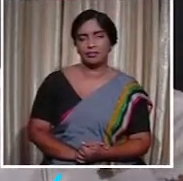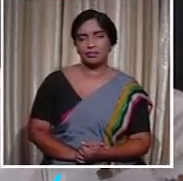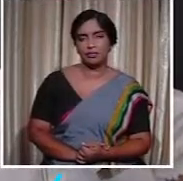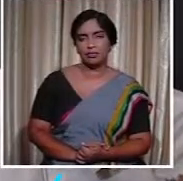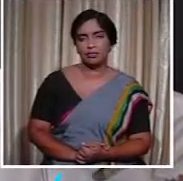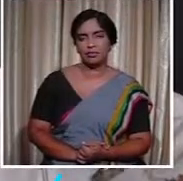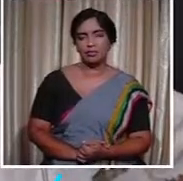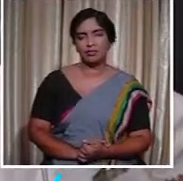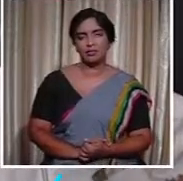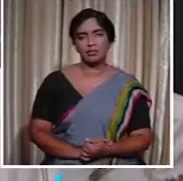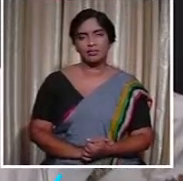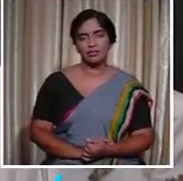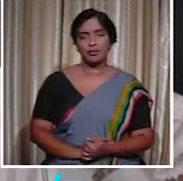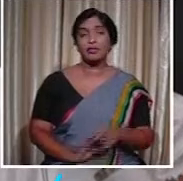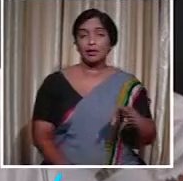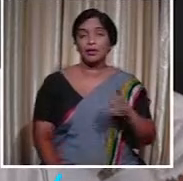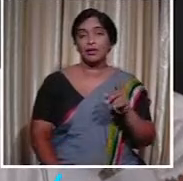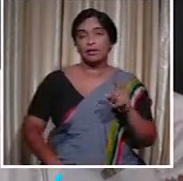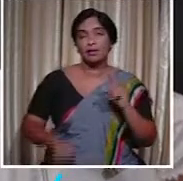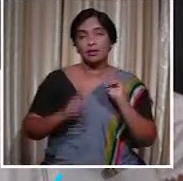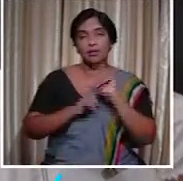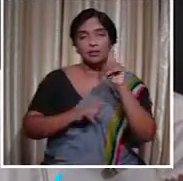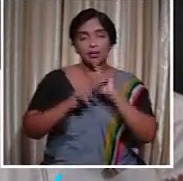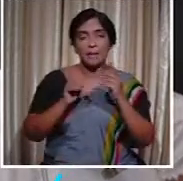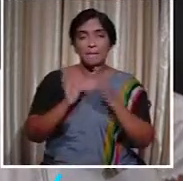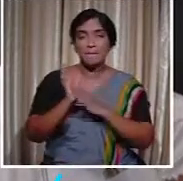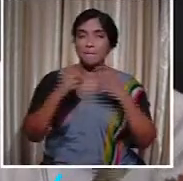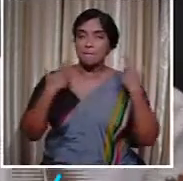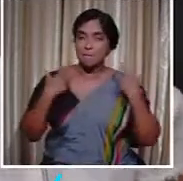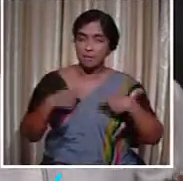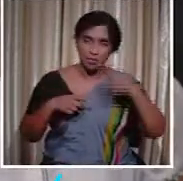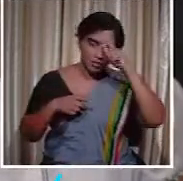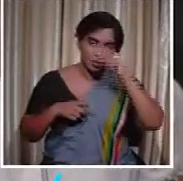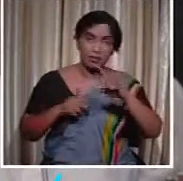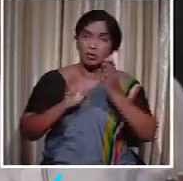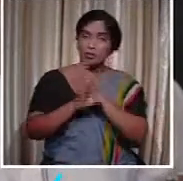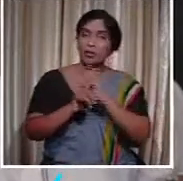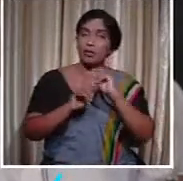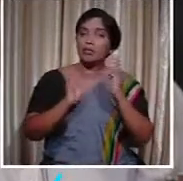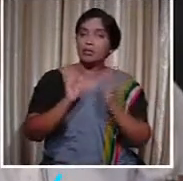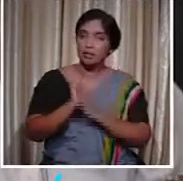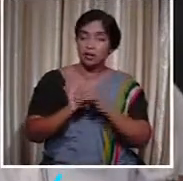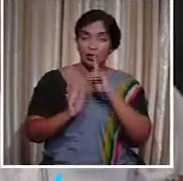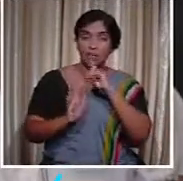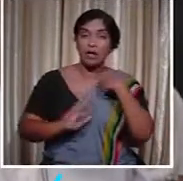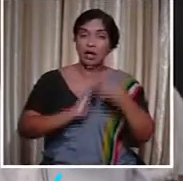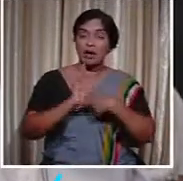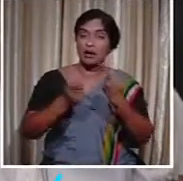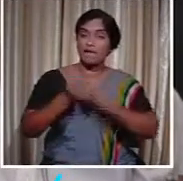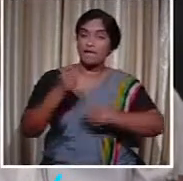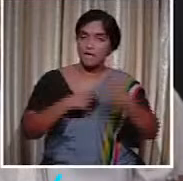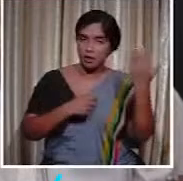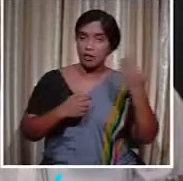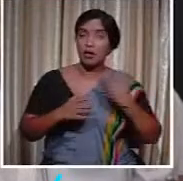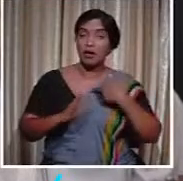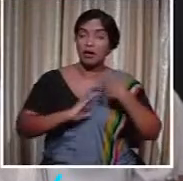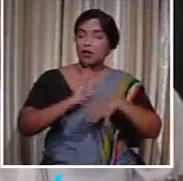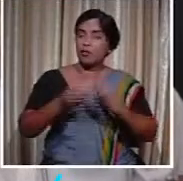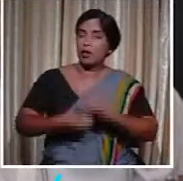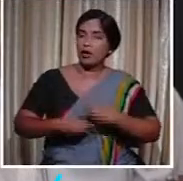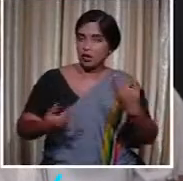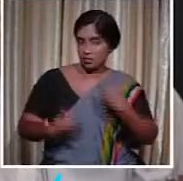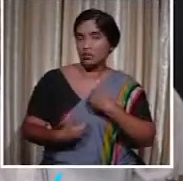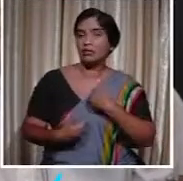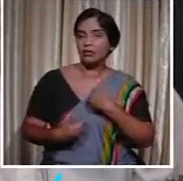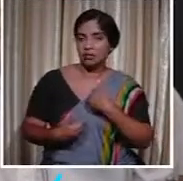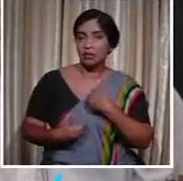ඒ වගේම තමයි ගම්මයි පාර්ලිමේන්තුවේ මහින්ද රාජපක්ෂ මෑතුමා එදා අගමැතිුණාද කිව්වා මං රට විකුණුවා කියලා මං රට නැති කරා කියලා